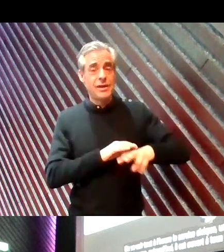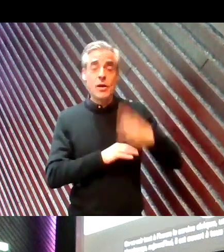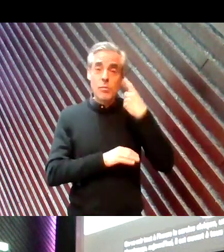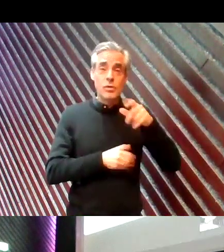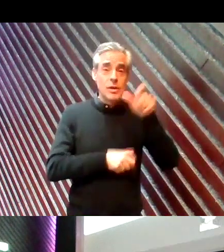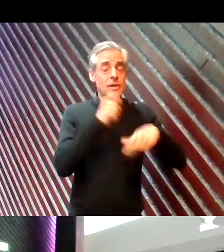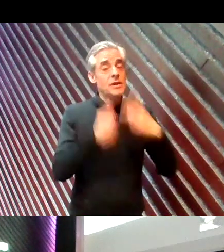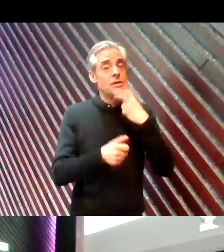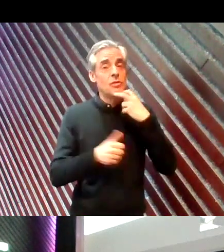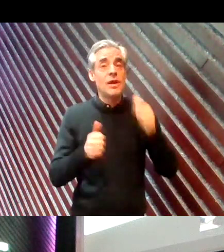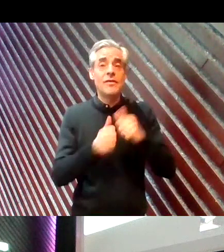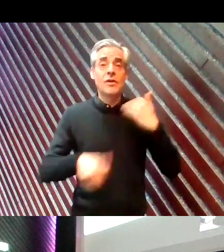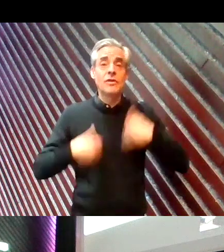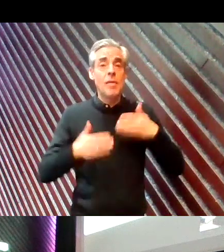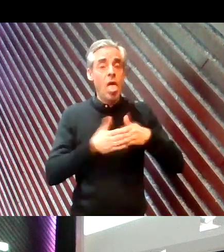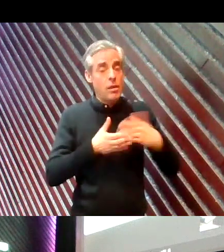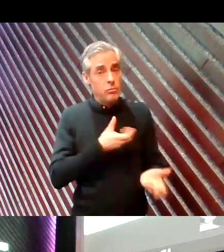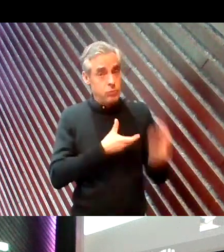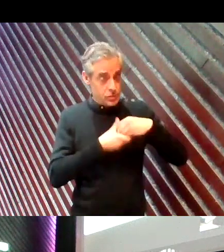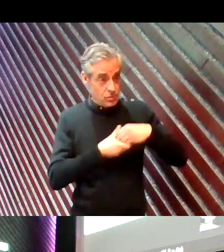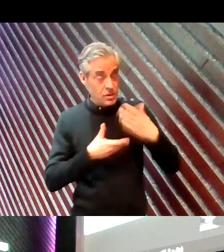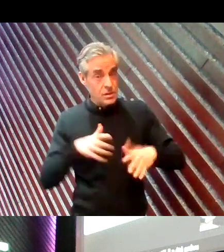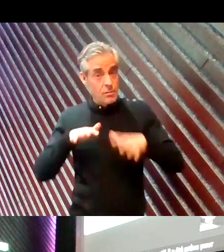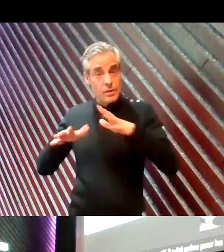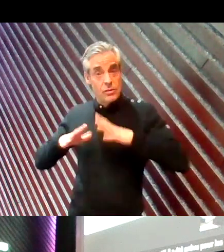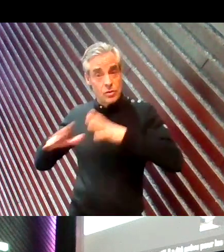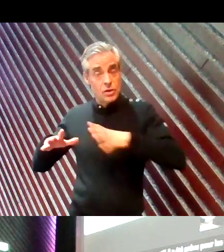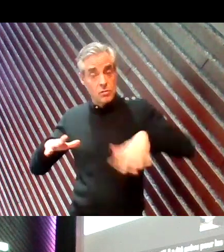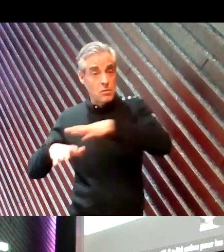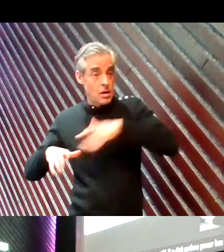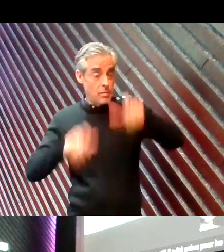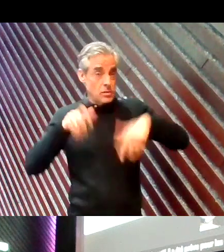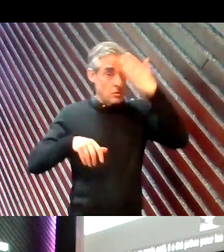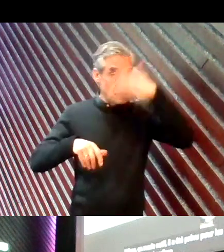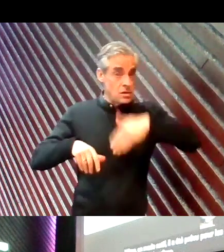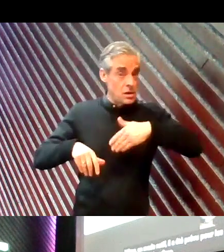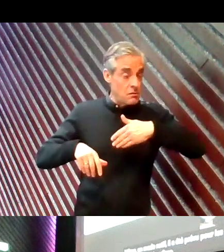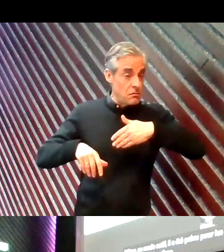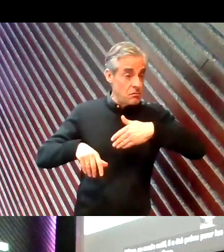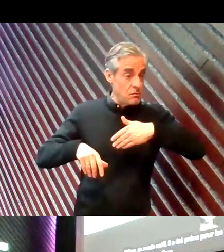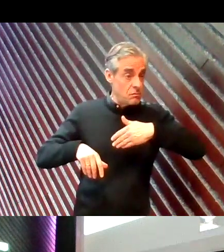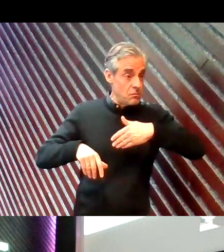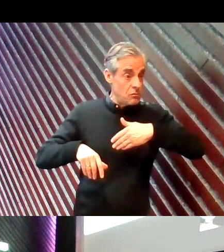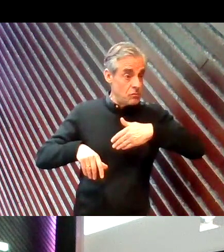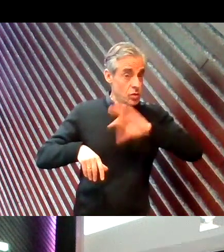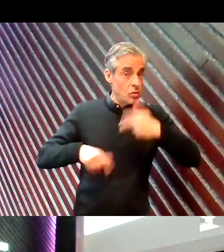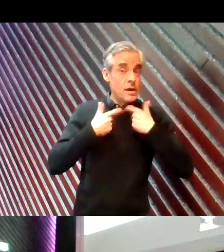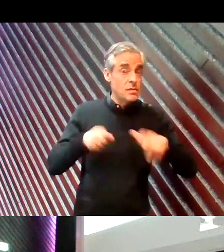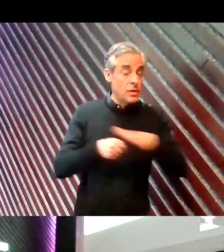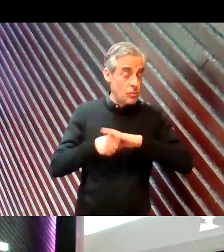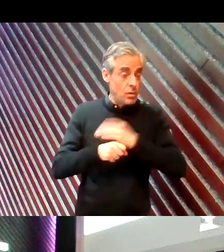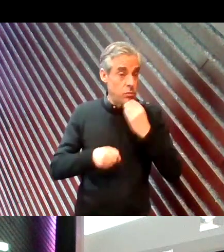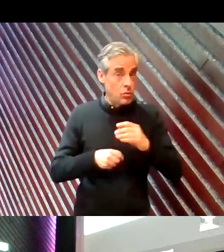aussi pour les citoyens en situation d'handicap. Est-ce que ce mode d'engagement, il est suffisamment aujourd'hui accessible, je dirais, pour